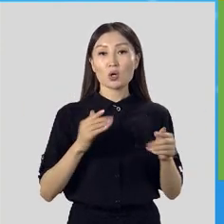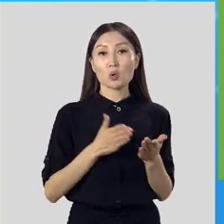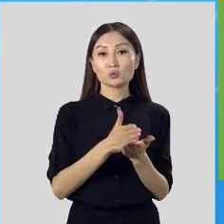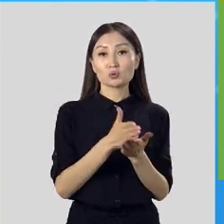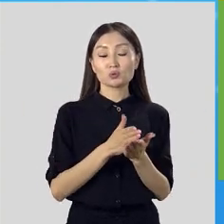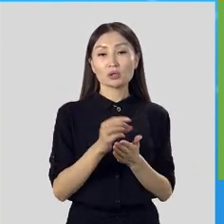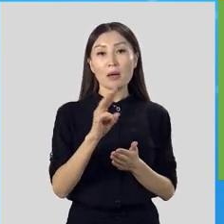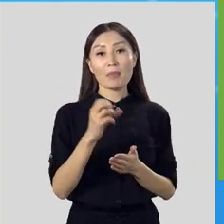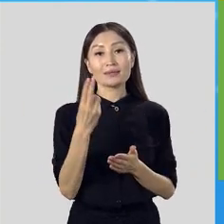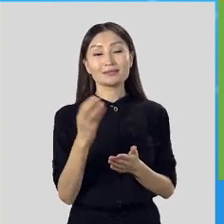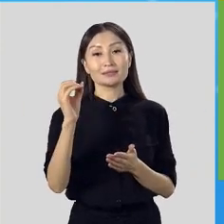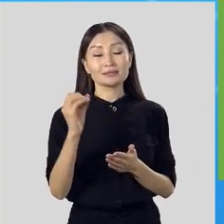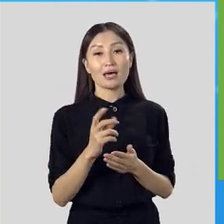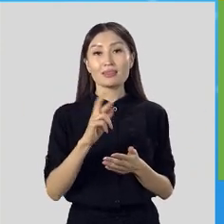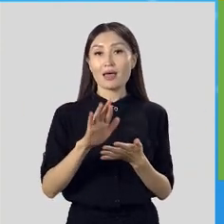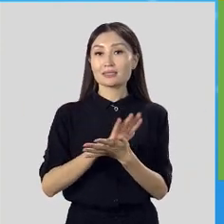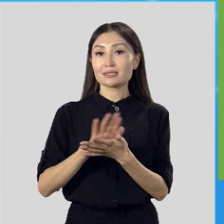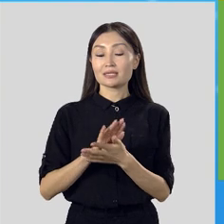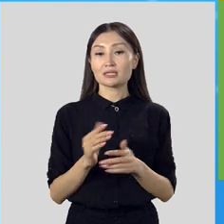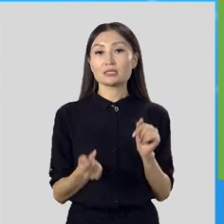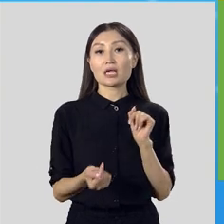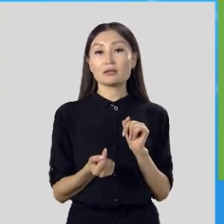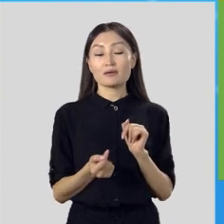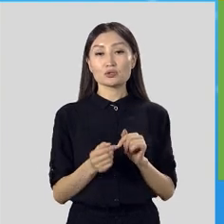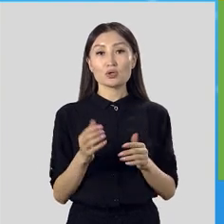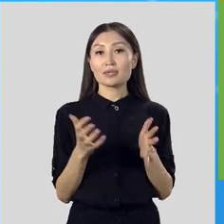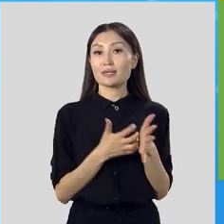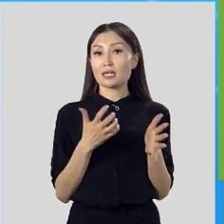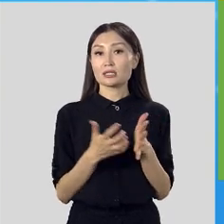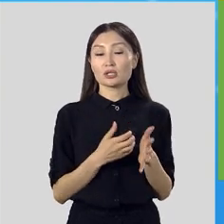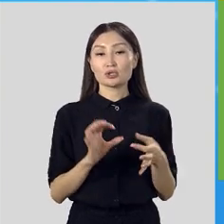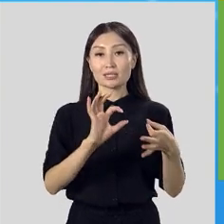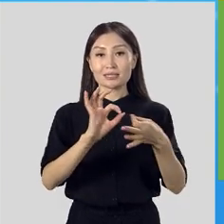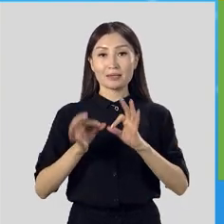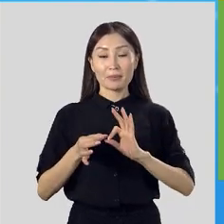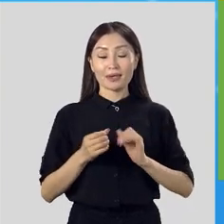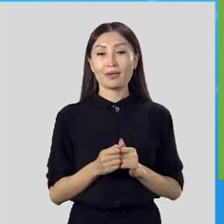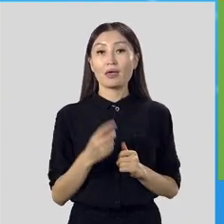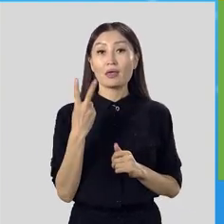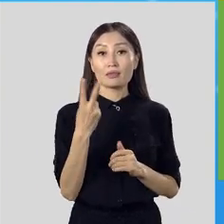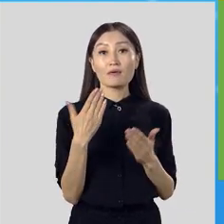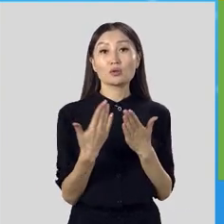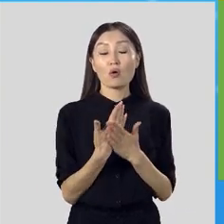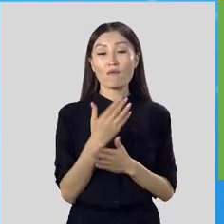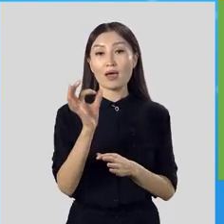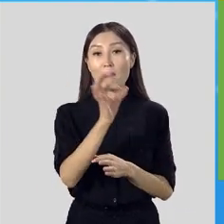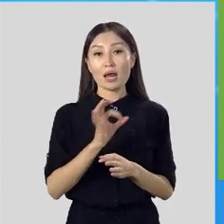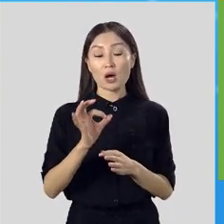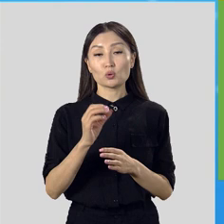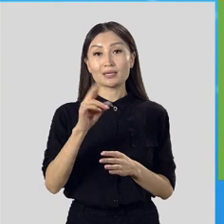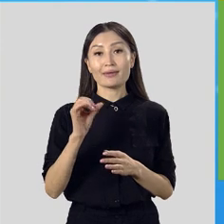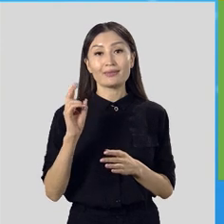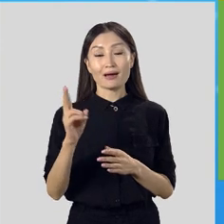служит матрицей для синтеза соответствующей недостающей цепи. Две новые молекулы